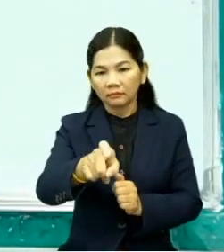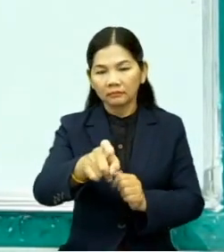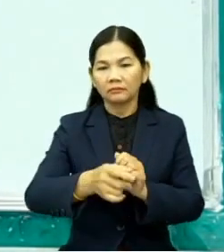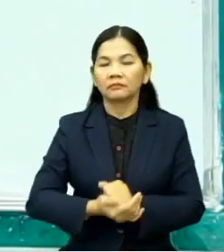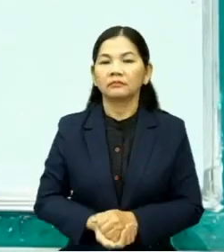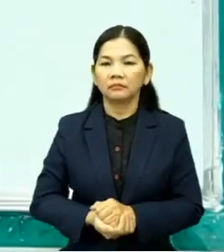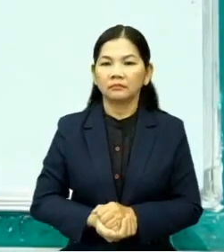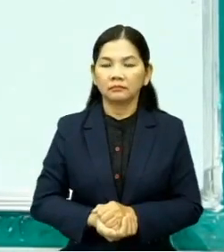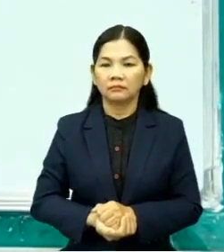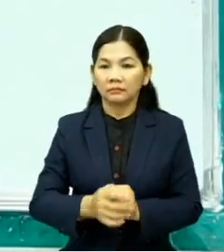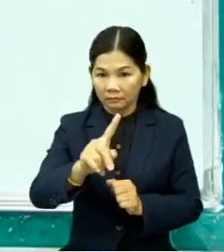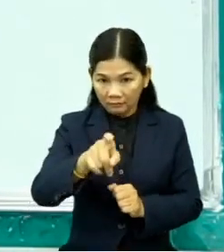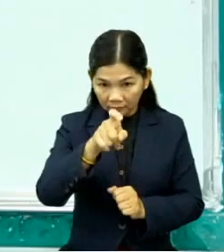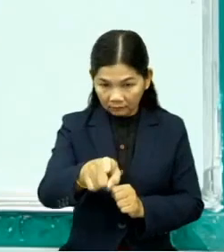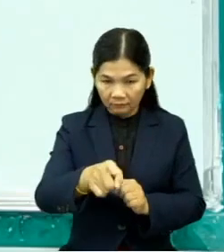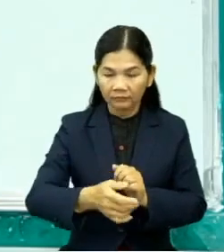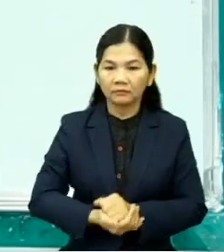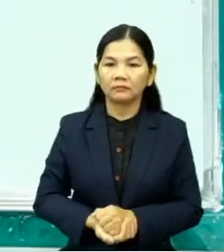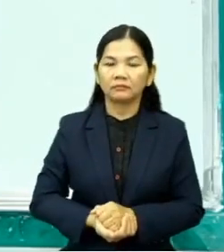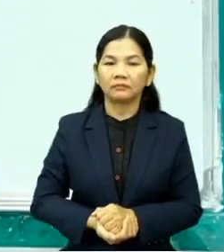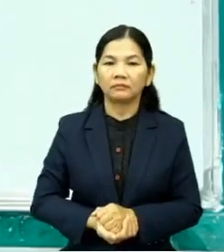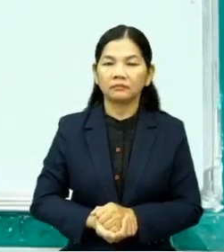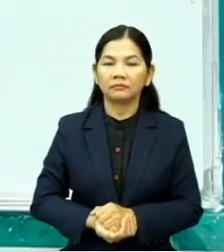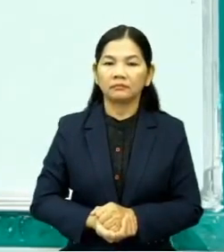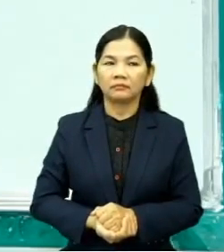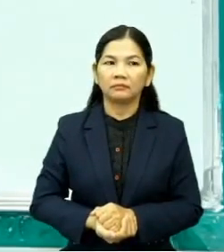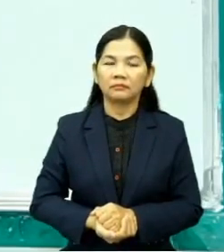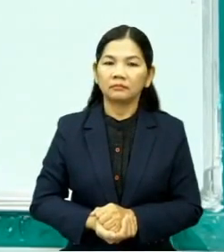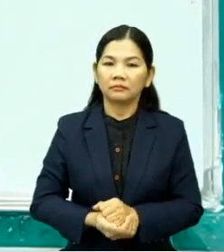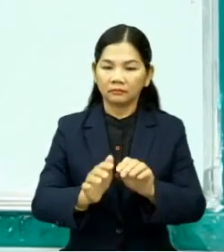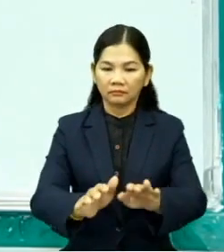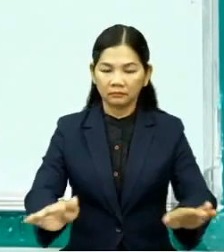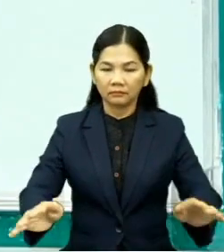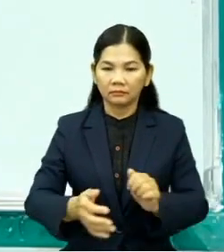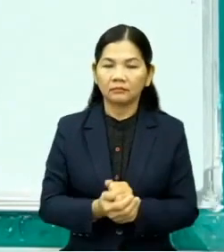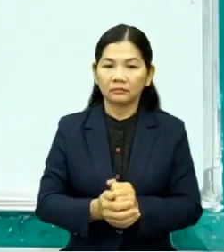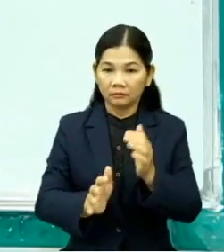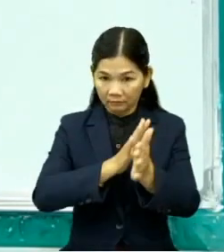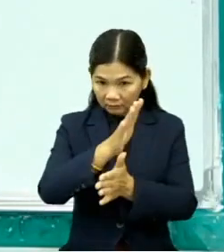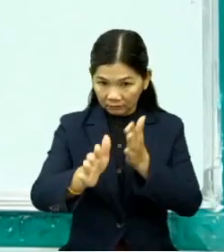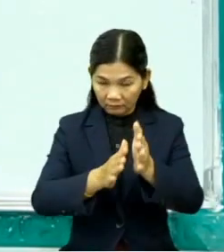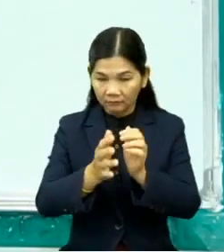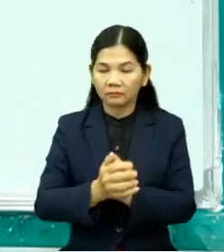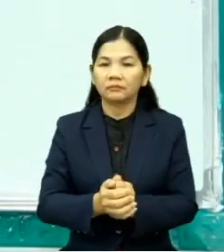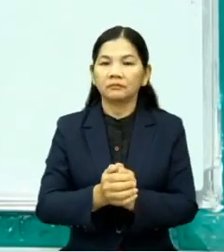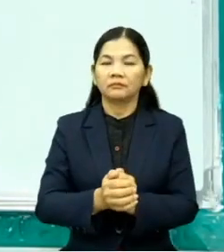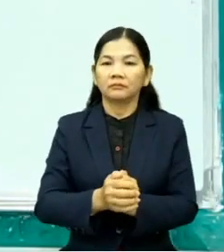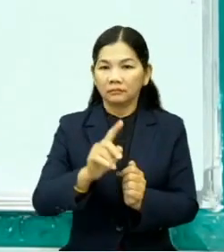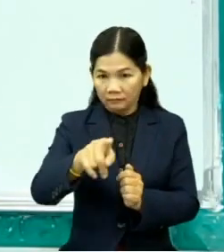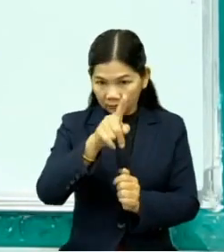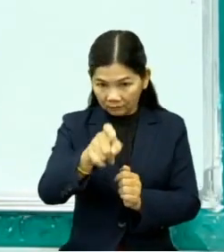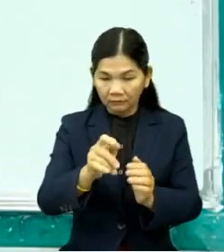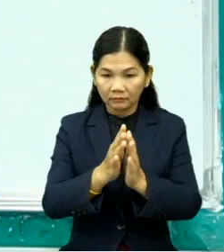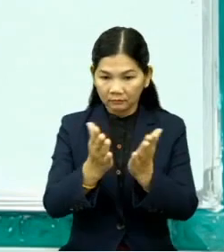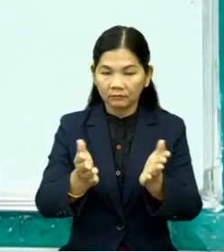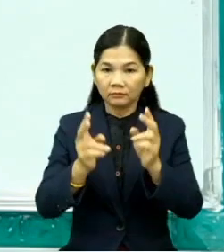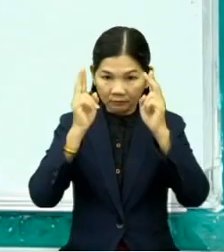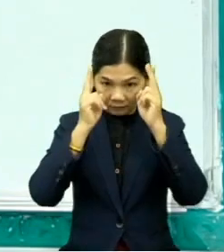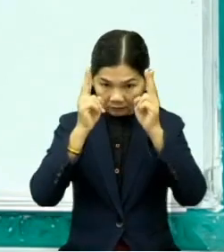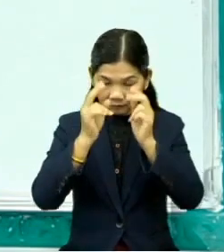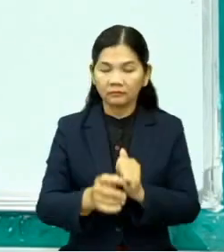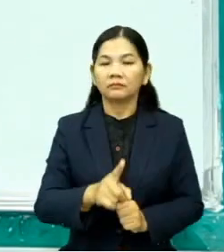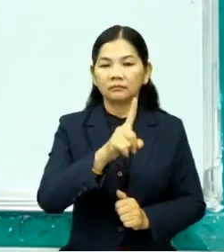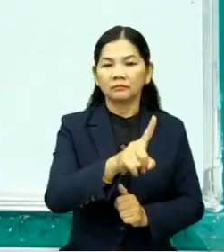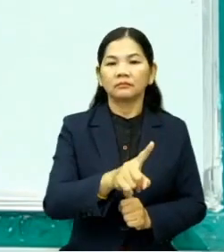ចានេះគឺជាសំណួរចាអញ្ចឹងកូនចាកូនទាំងអស់គ្នាចាកូនអាចផ្ទៀងផ្ទាត់សំណួរនេះនៅក្នុងសៀវភៅសិក្សាកូននៅ